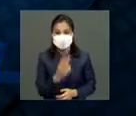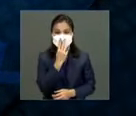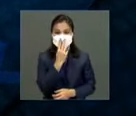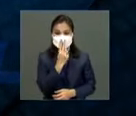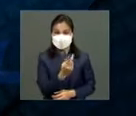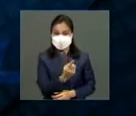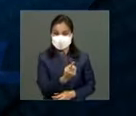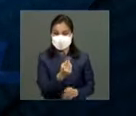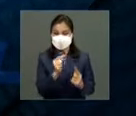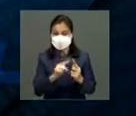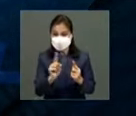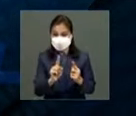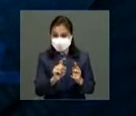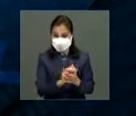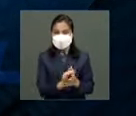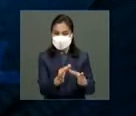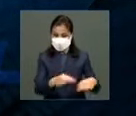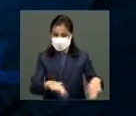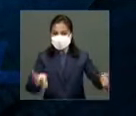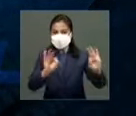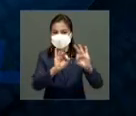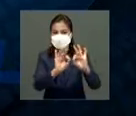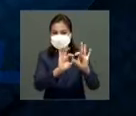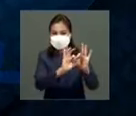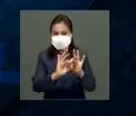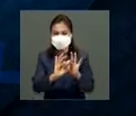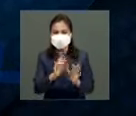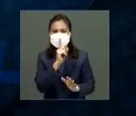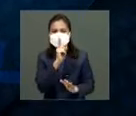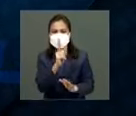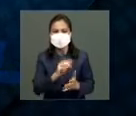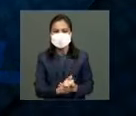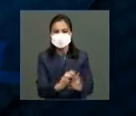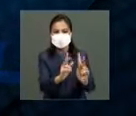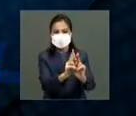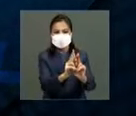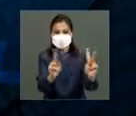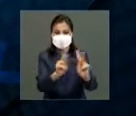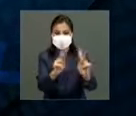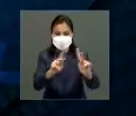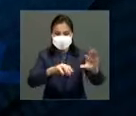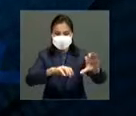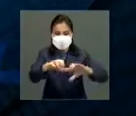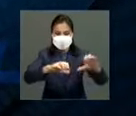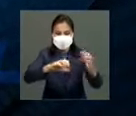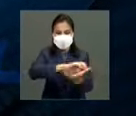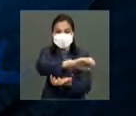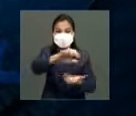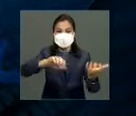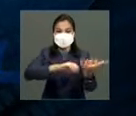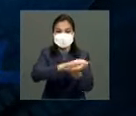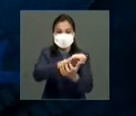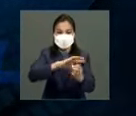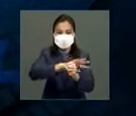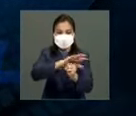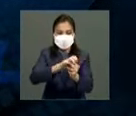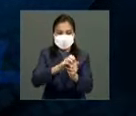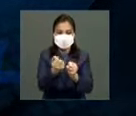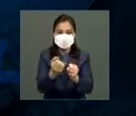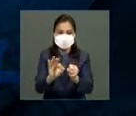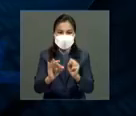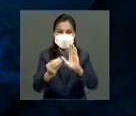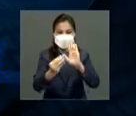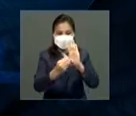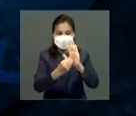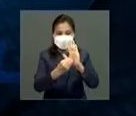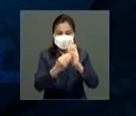ที่มีความสำคัญที่เราบอกว่าต้องมีคณะกรรมการบูรณาการการทำงานของโควิด-19 กรุงเทพและป